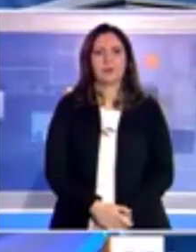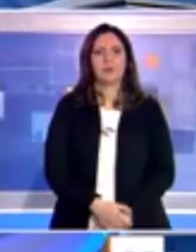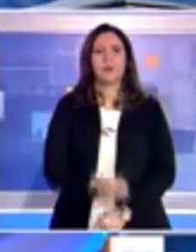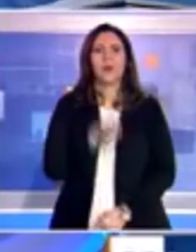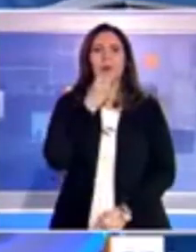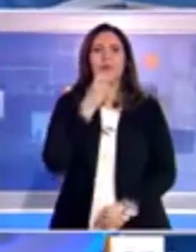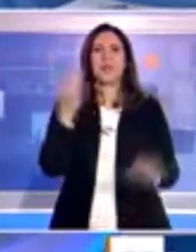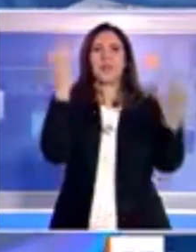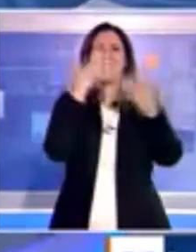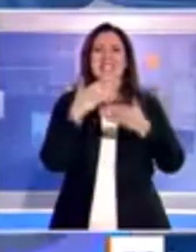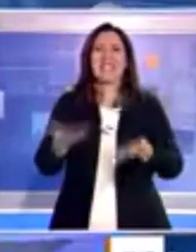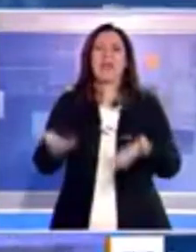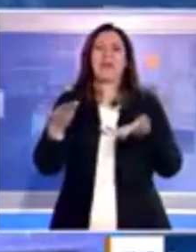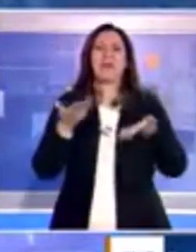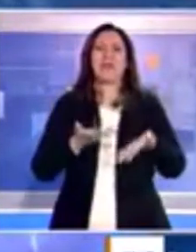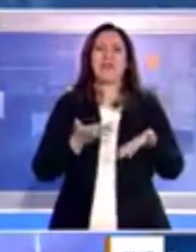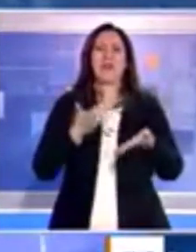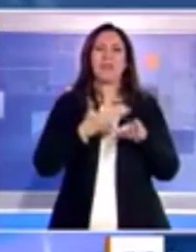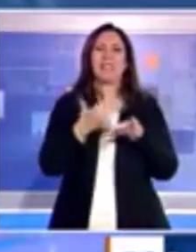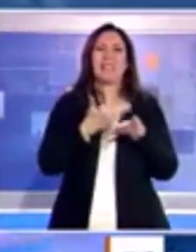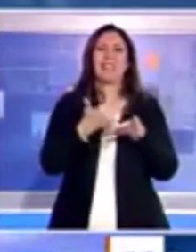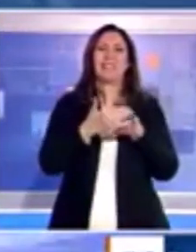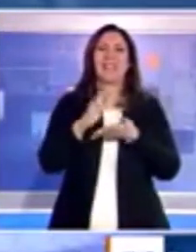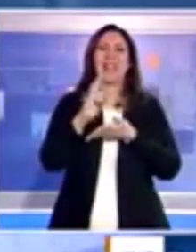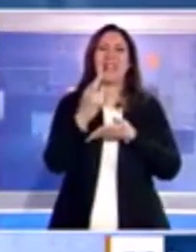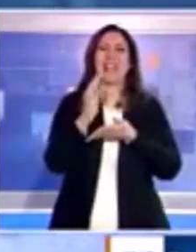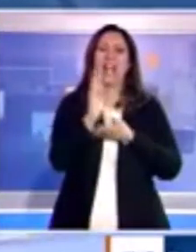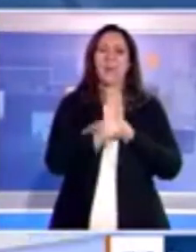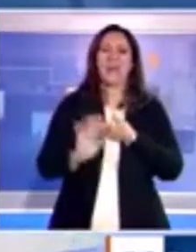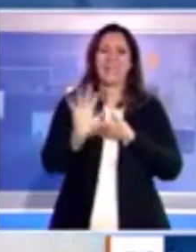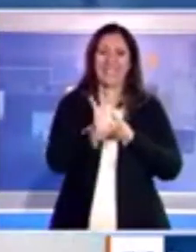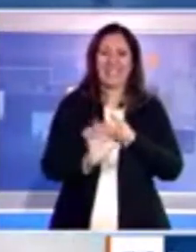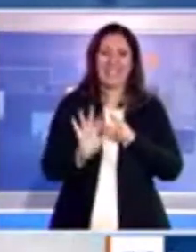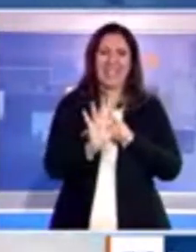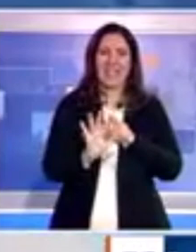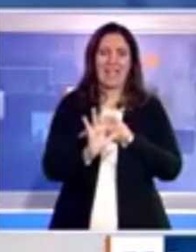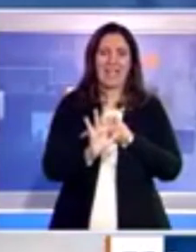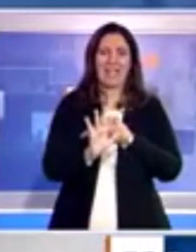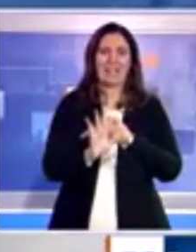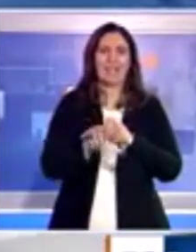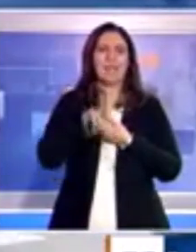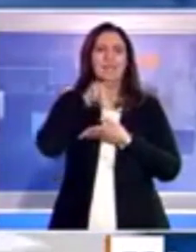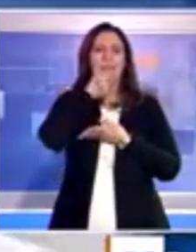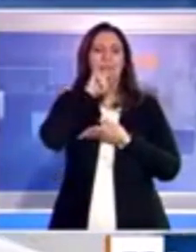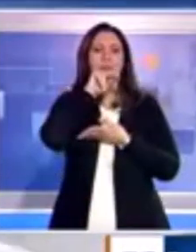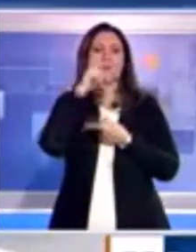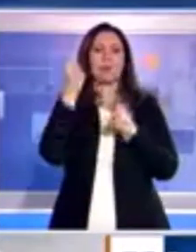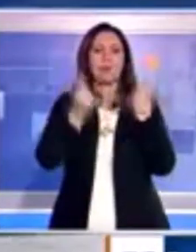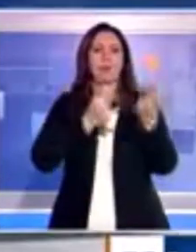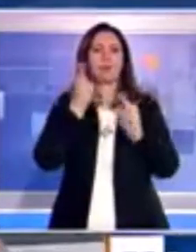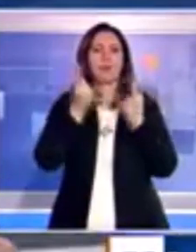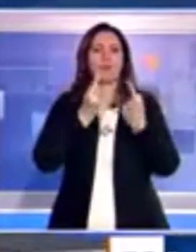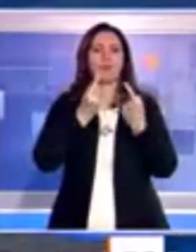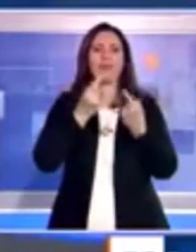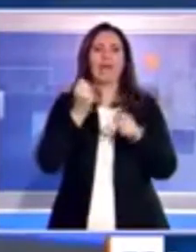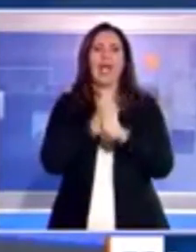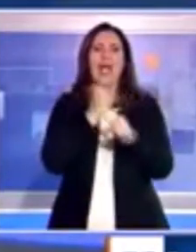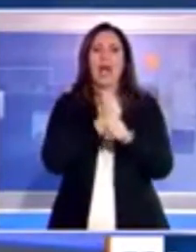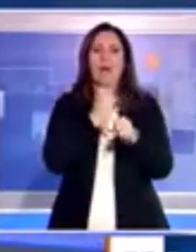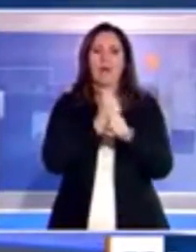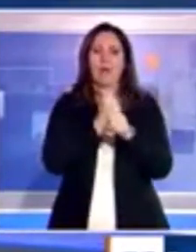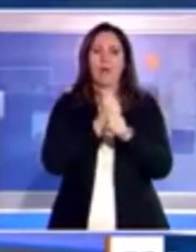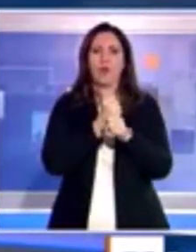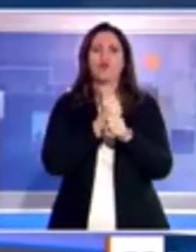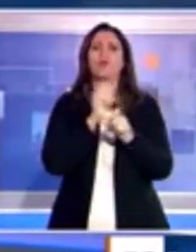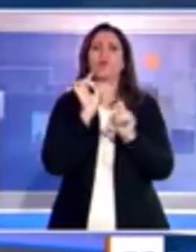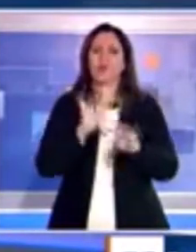Buonasera e benvenuti al telegiornale Rai della Basilicata Dunque in apertura i temi del lavoro perché c'è una soluzione